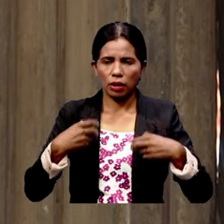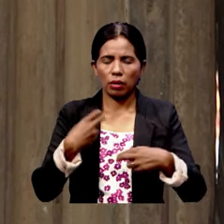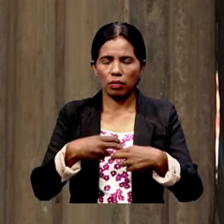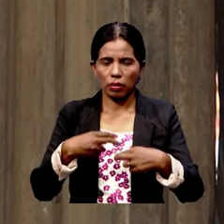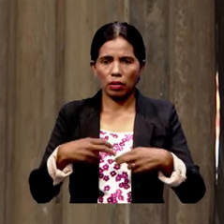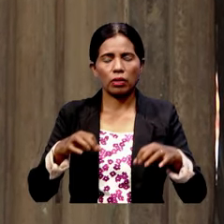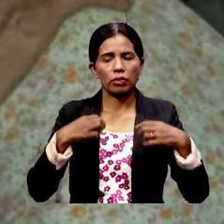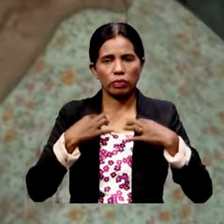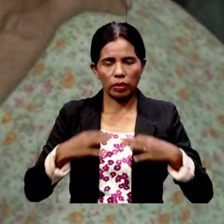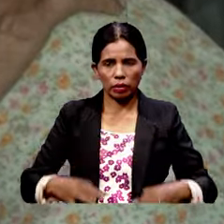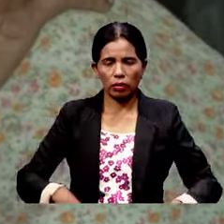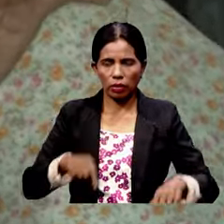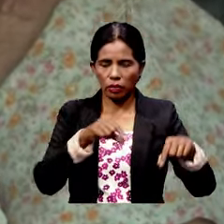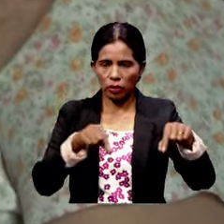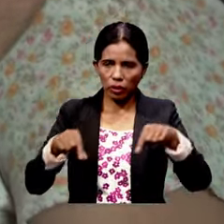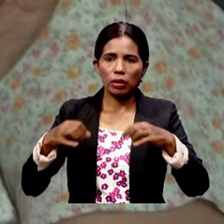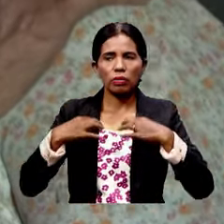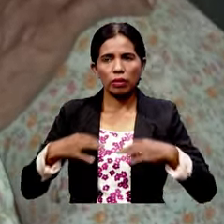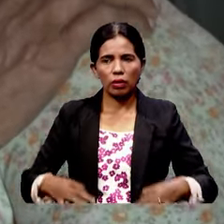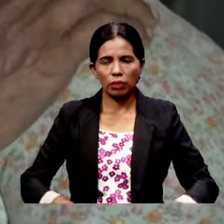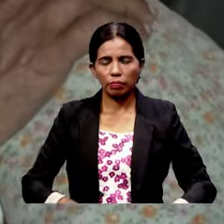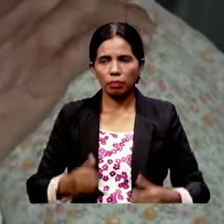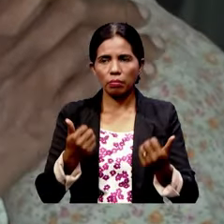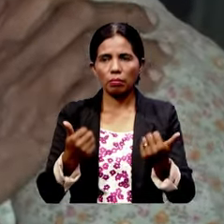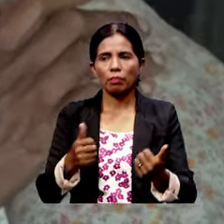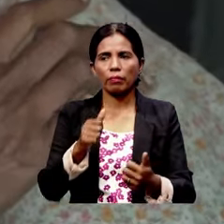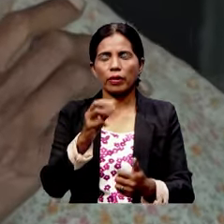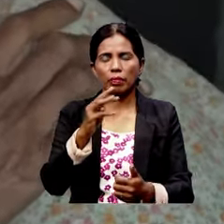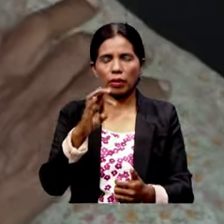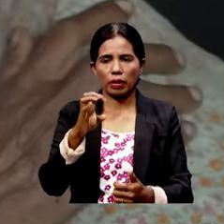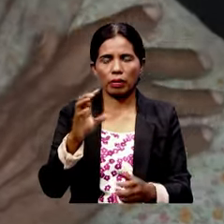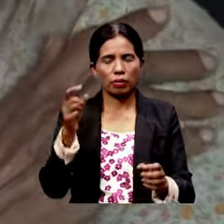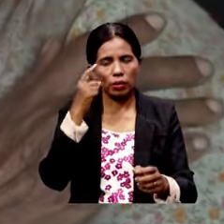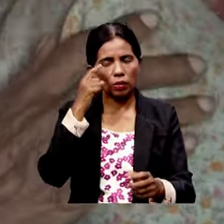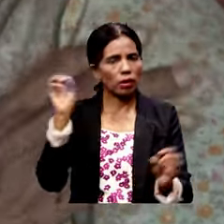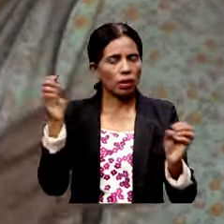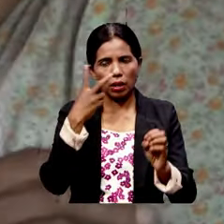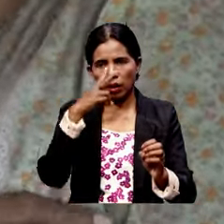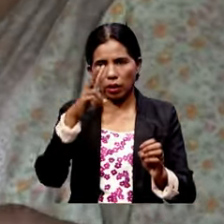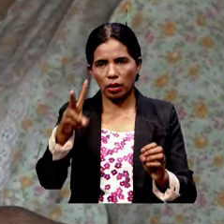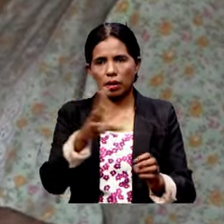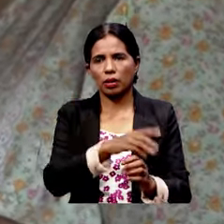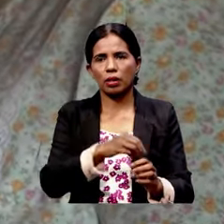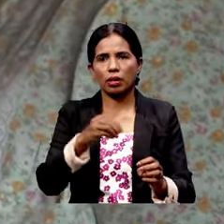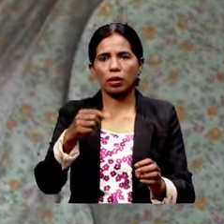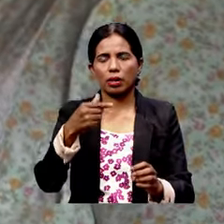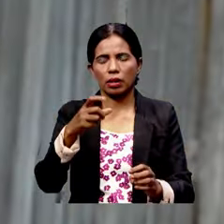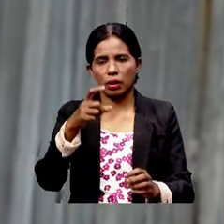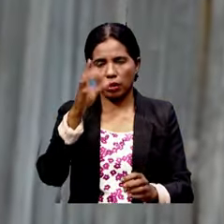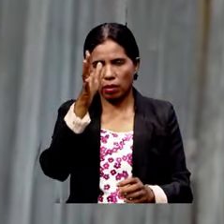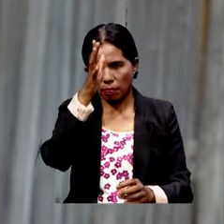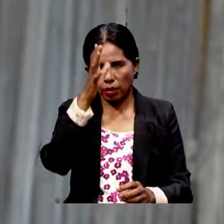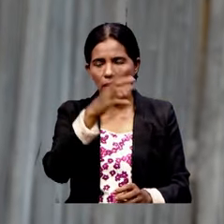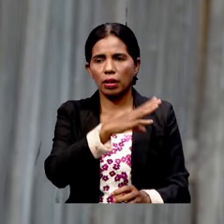físico. Dadaune amang Armindo matan soring labele hare, no inang Cristina da Silva ho idade